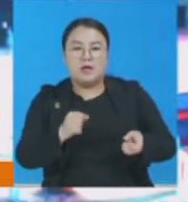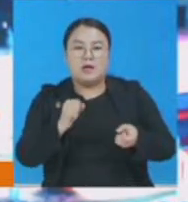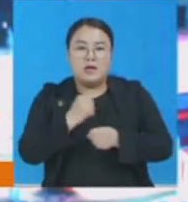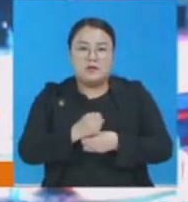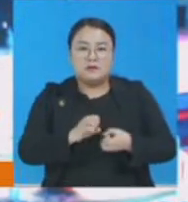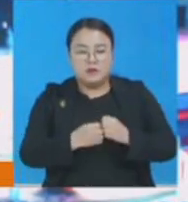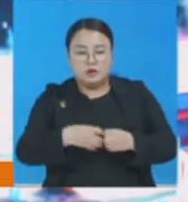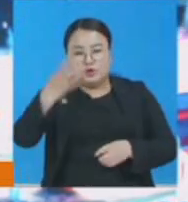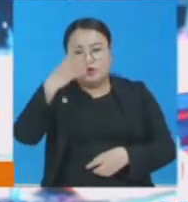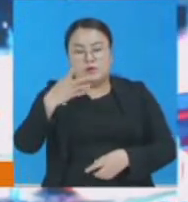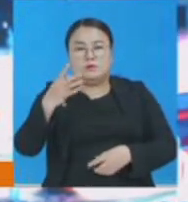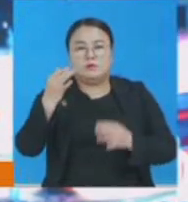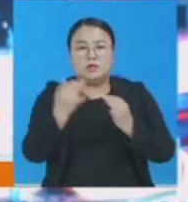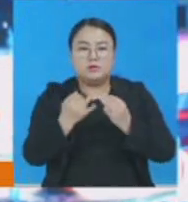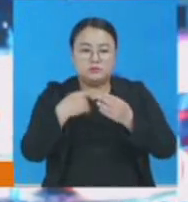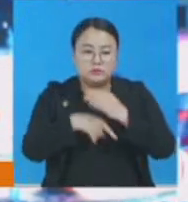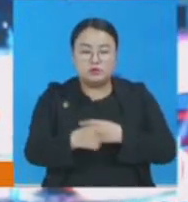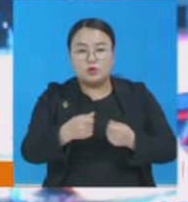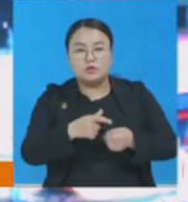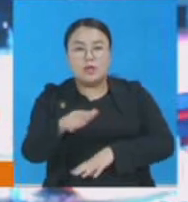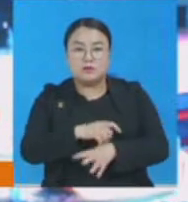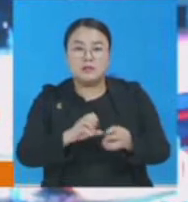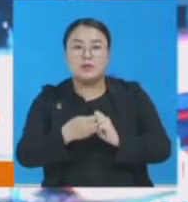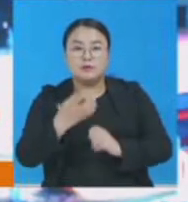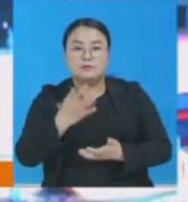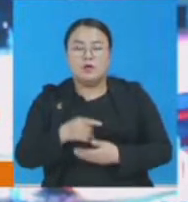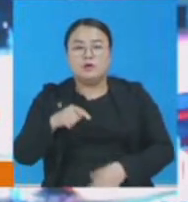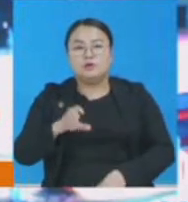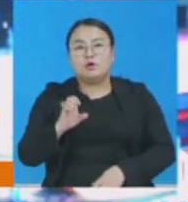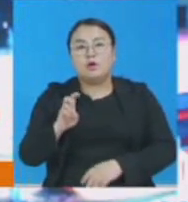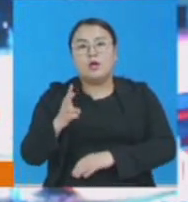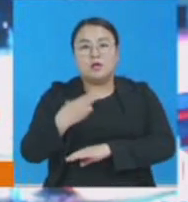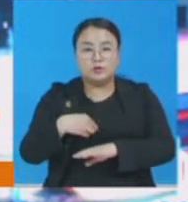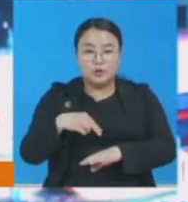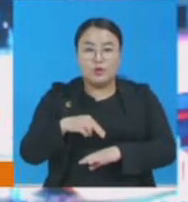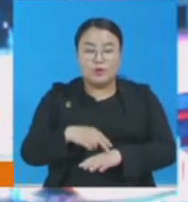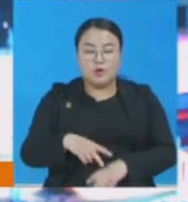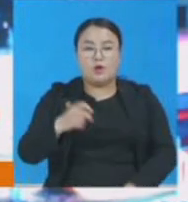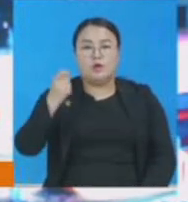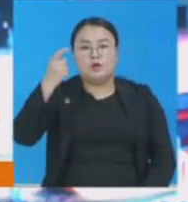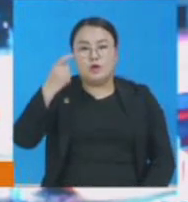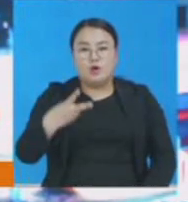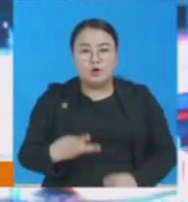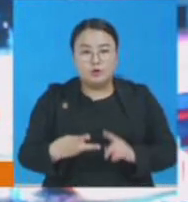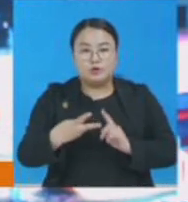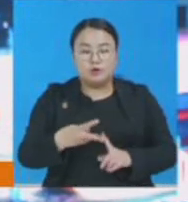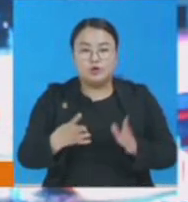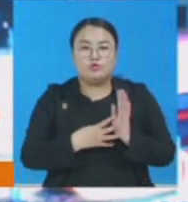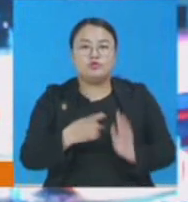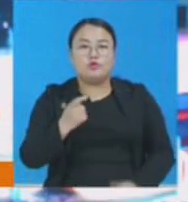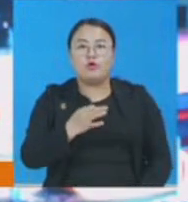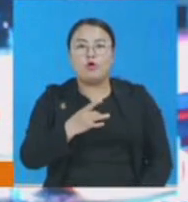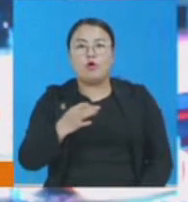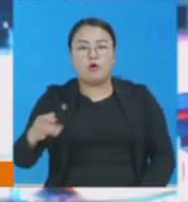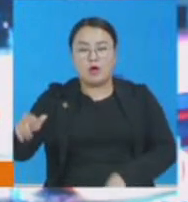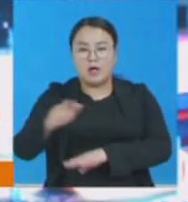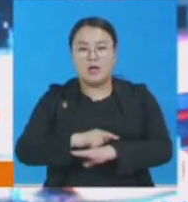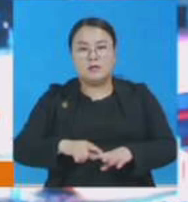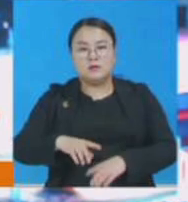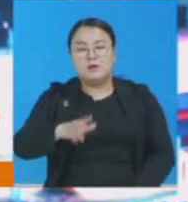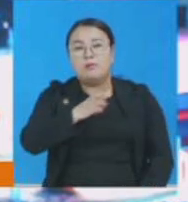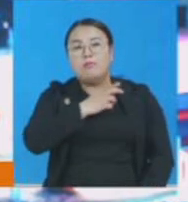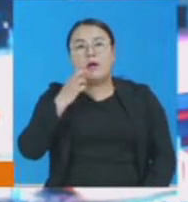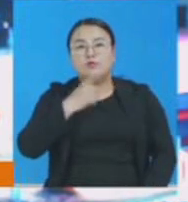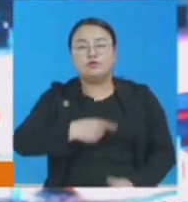үйлчилгээний зохицуулалтын газраас байгуулж байгаа. Өнөөдөр сонгон харин дүргийн хэмжээнд 2 дахь цэгийг 9 дугаар хорооны нутаг дэвсгэр Баян